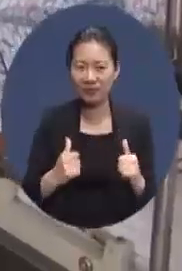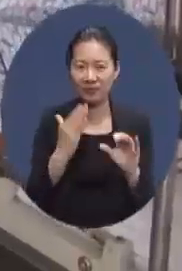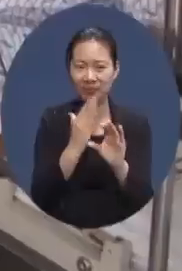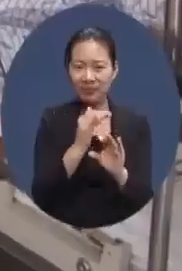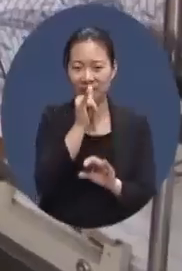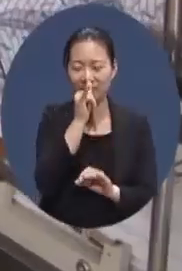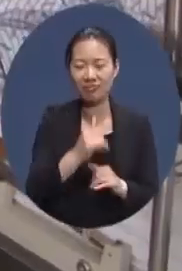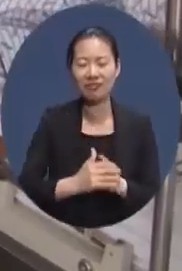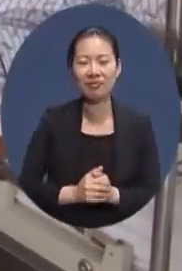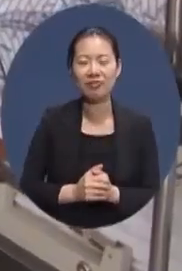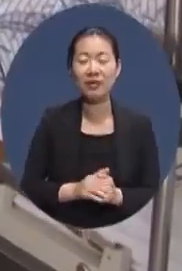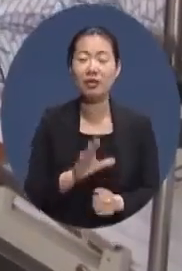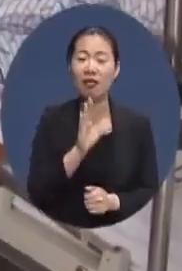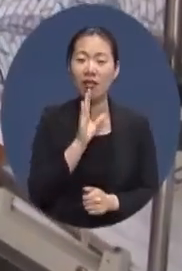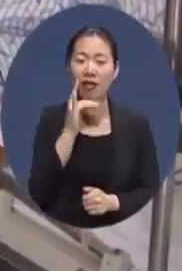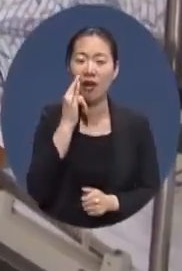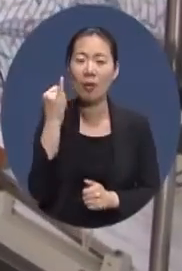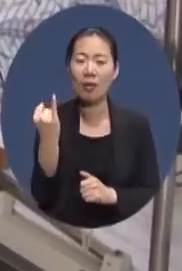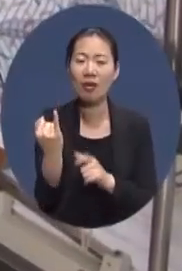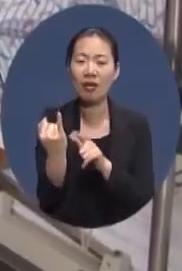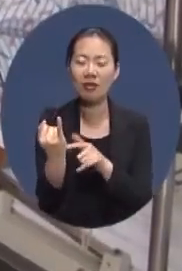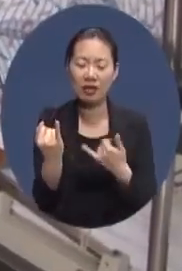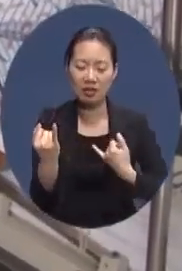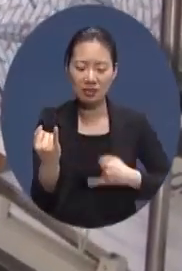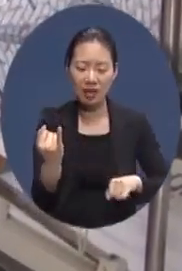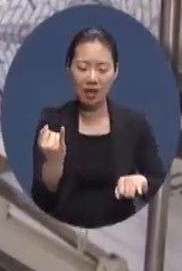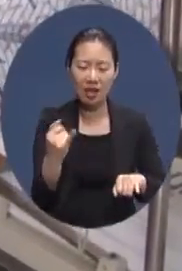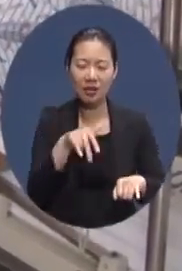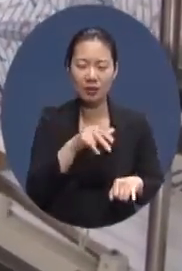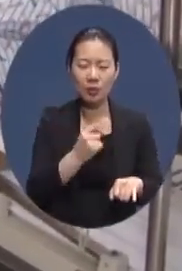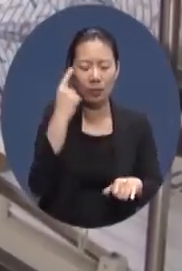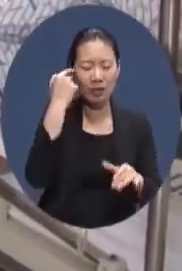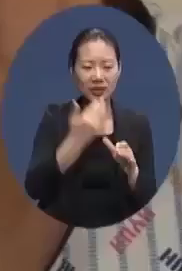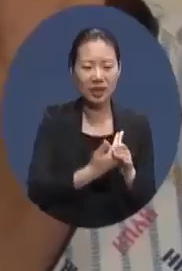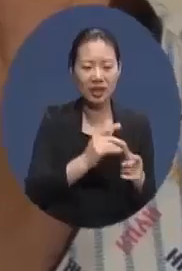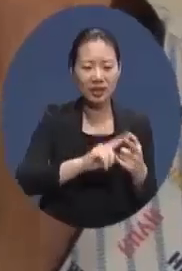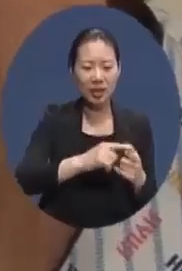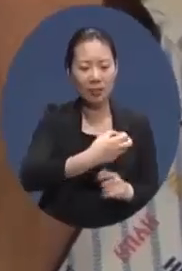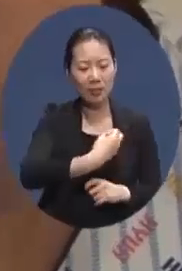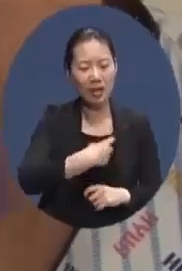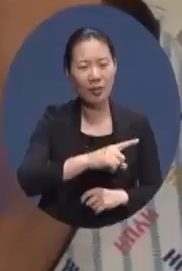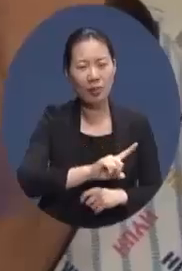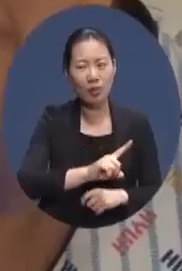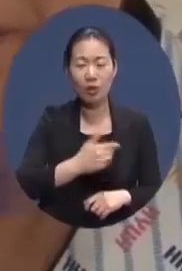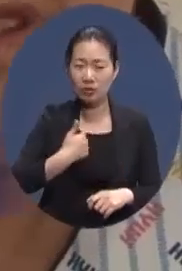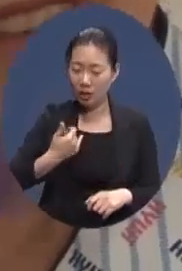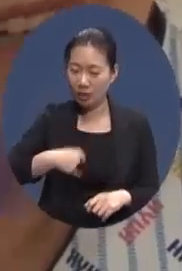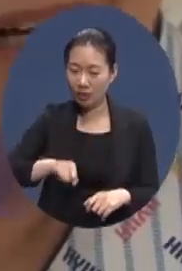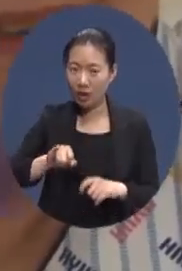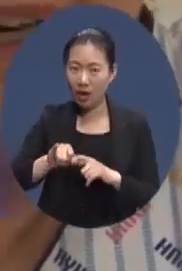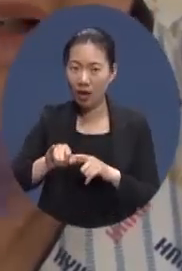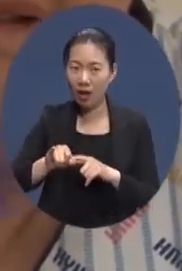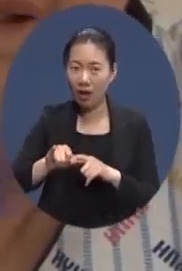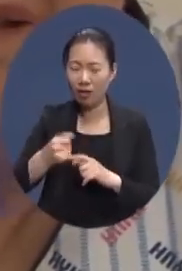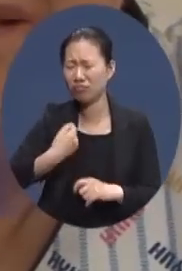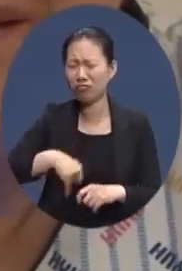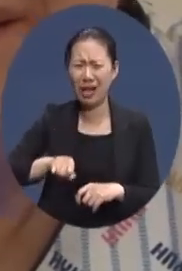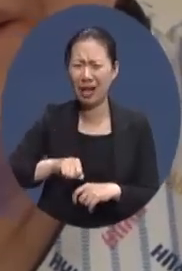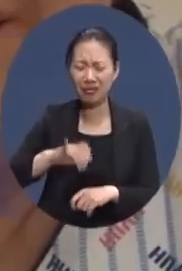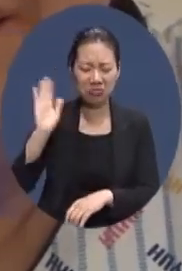계신데요. 과연 어머니는 딸 조박사를 어떻게 말할까요? 딸? 응. 딸 노릇은 아니야.